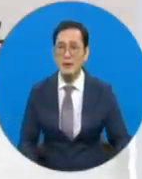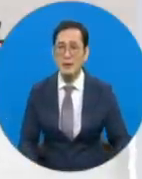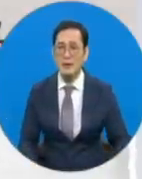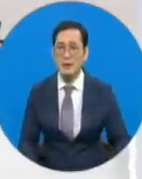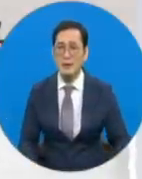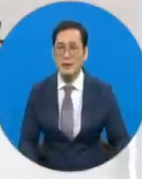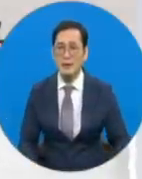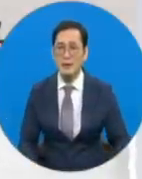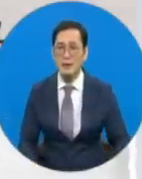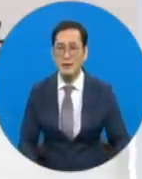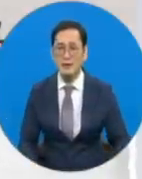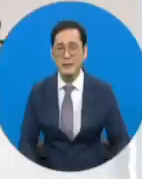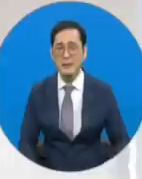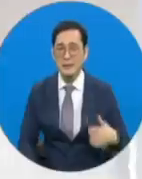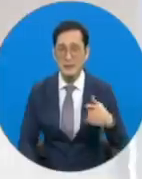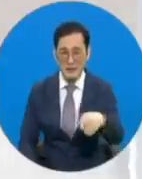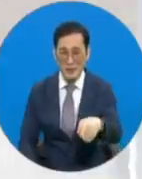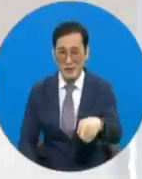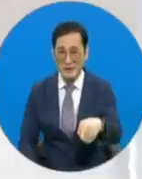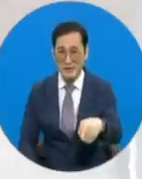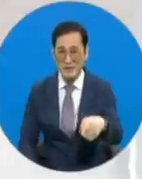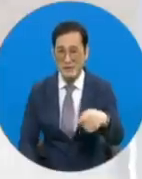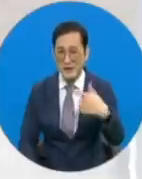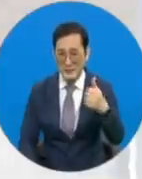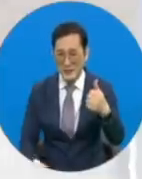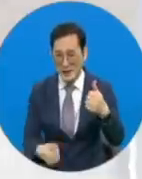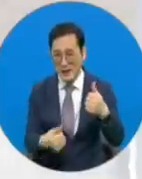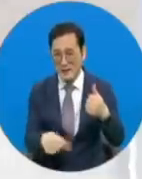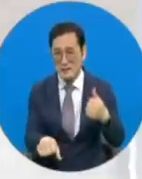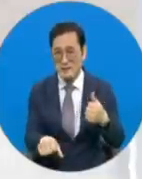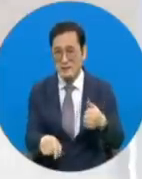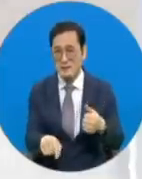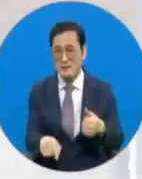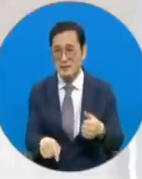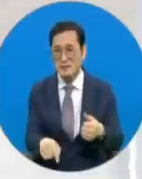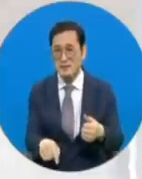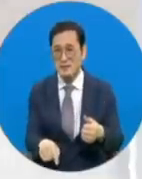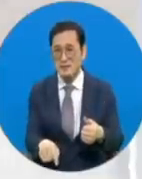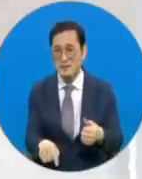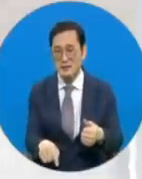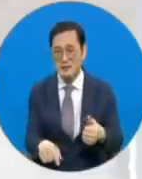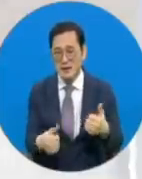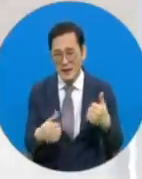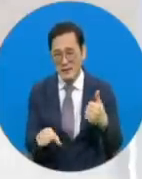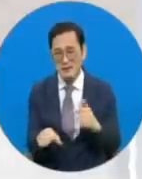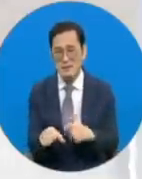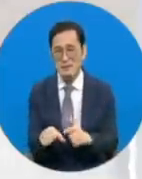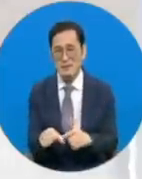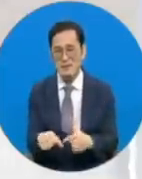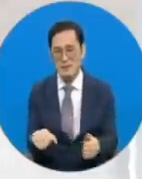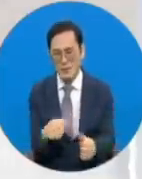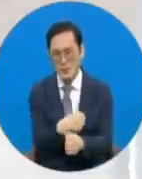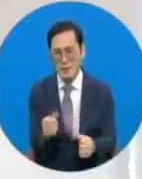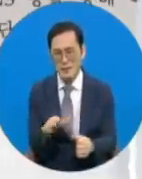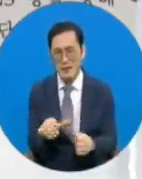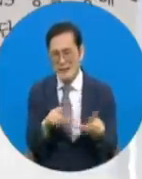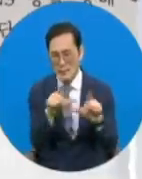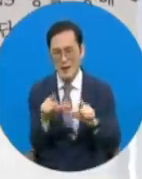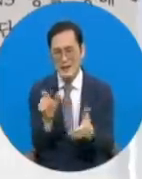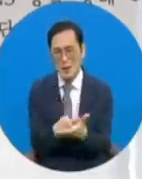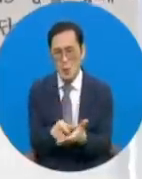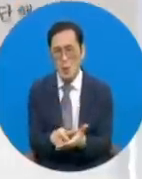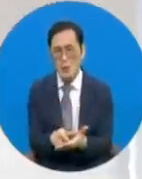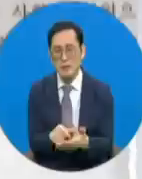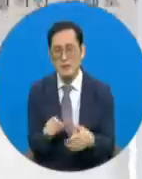2차 가해가 되고, 그 다음에 뭐 학폭 그 내용이 생활기록부에 기재를 못하게 하고 이런 약간 교묘한 측면이